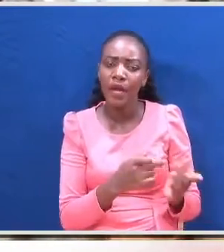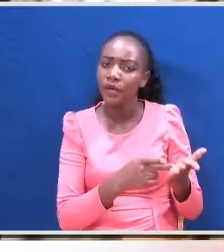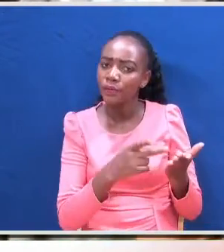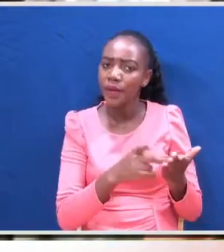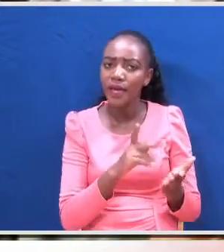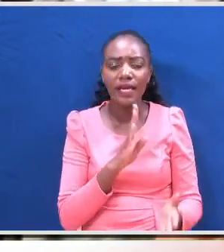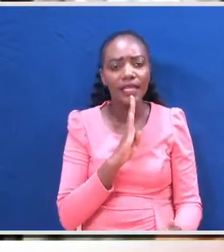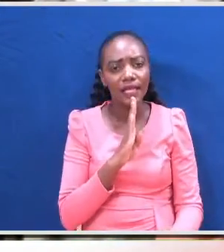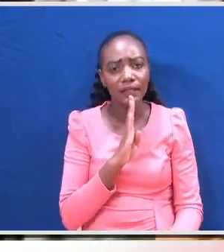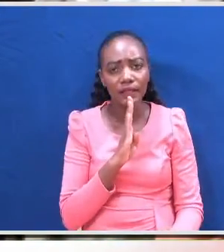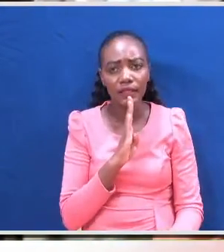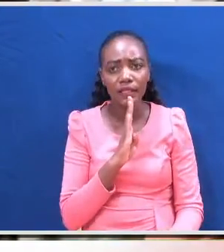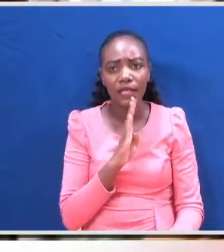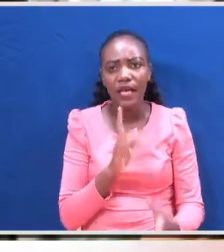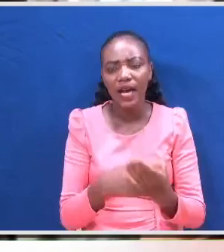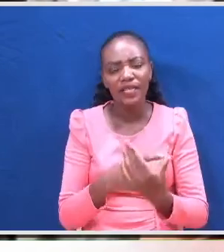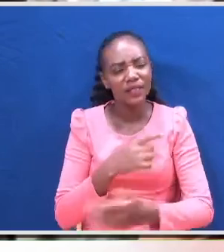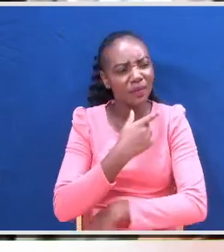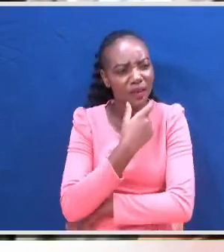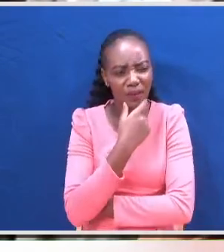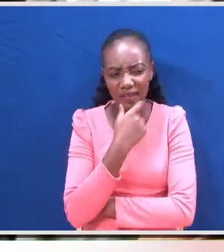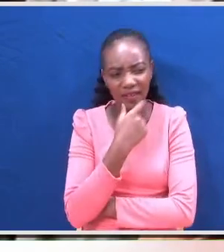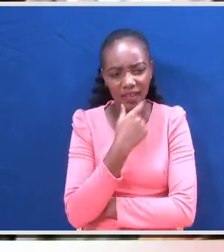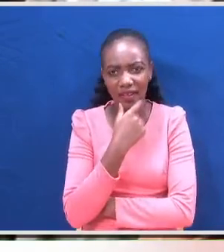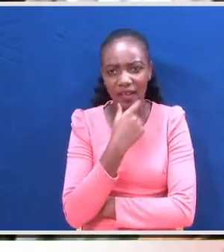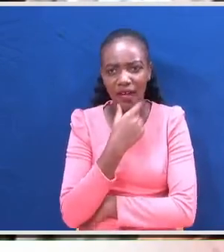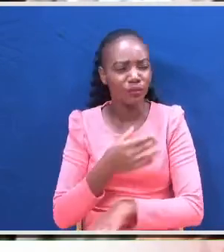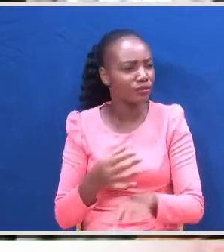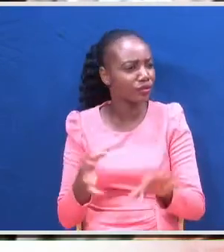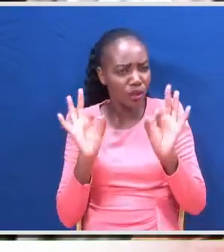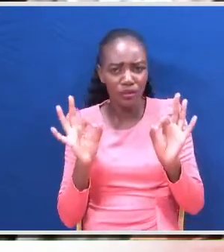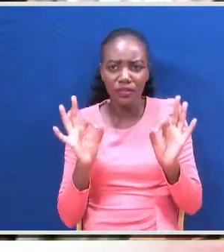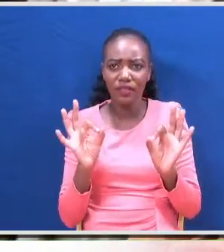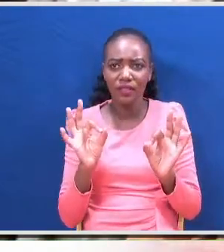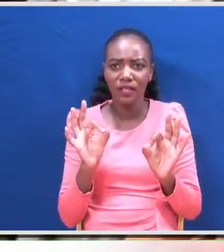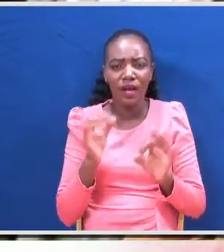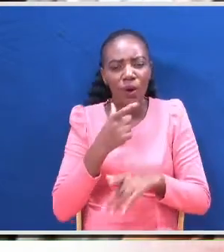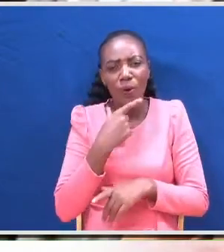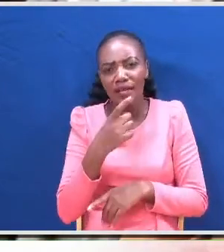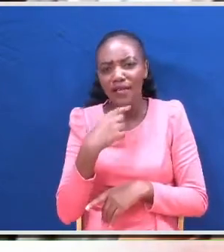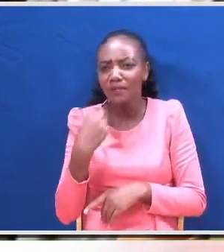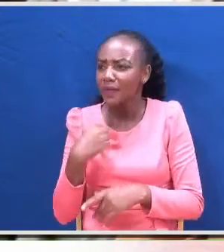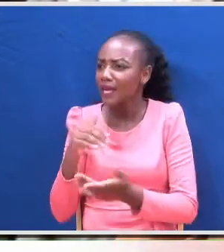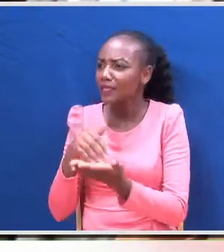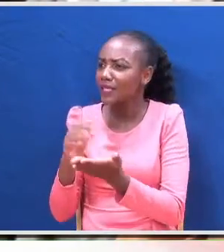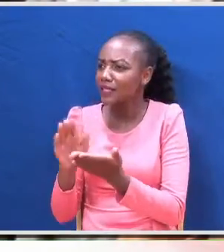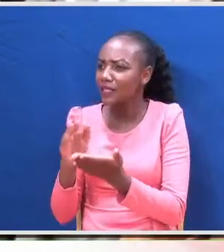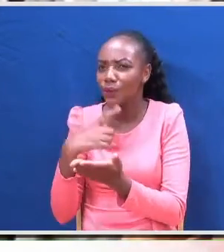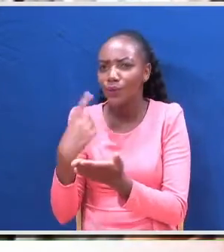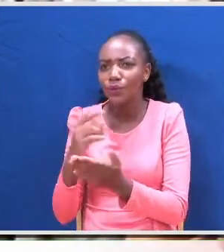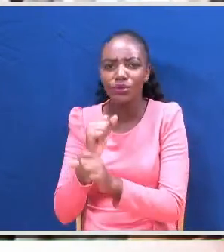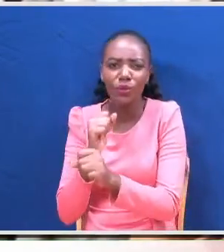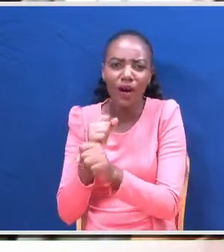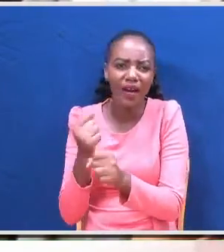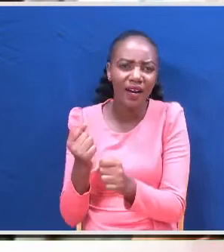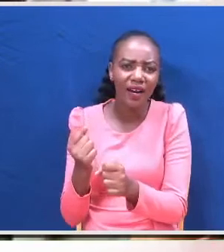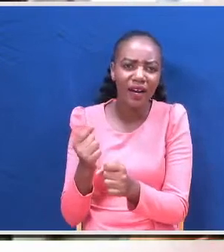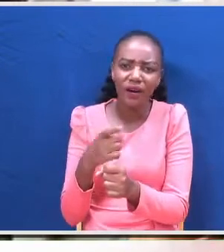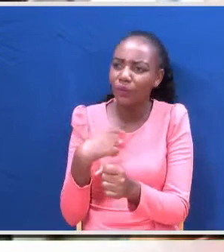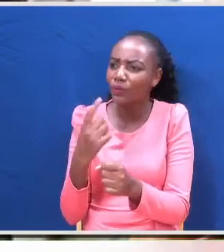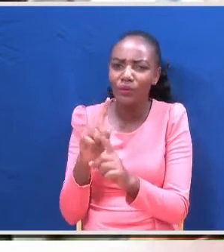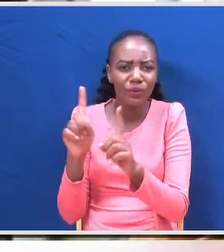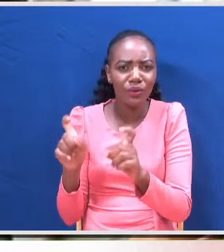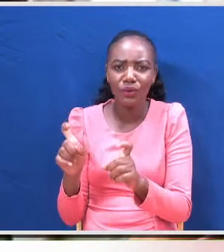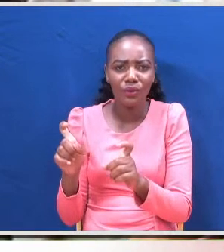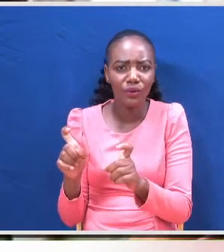yake. Nikasutuka, nikasema mtu nani mwenye nimetuma kufanya kazi? Sijatuma mtu kufanya kazi kwa poma langu.